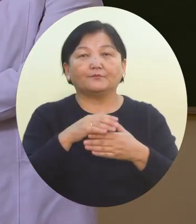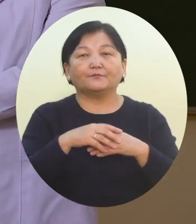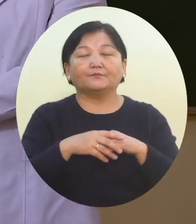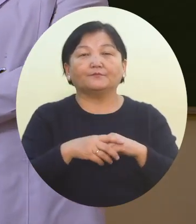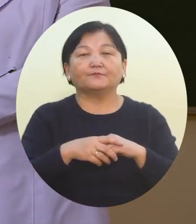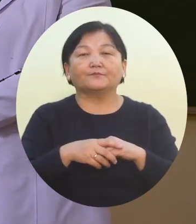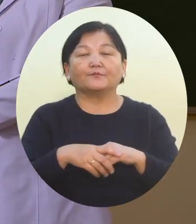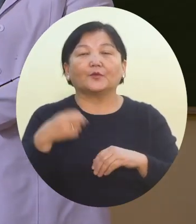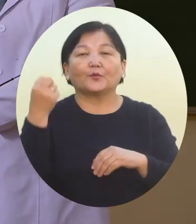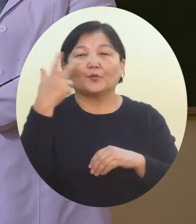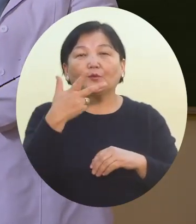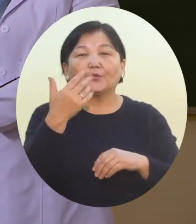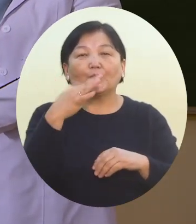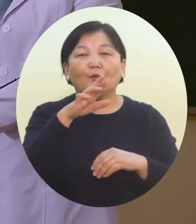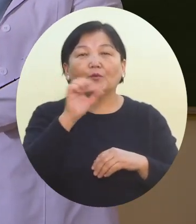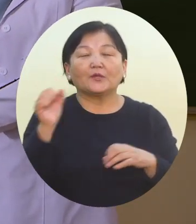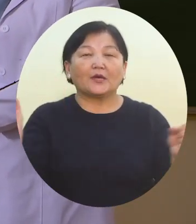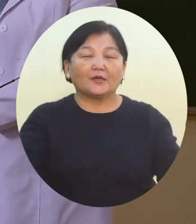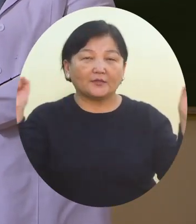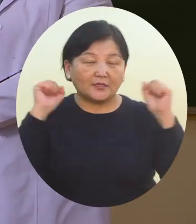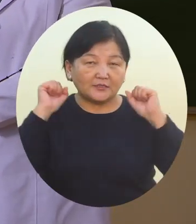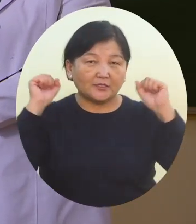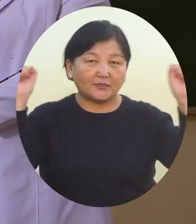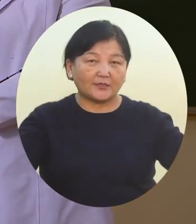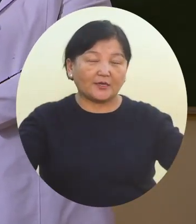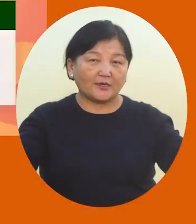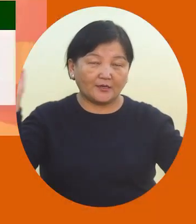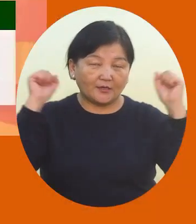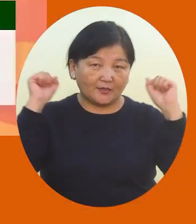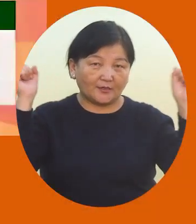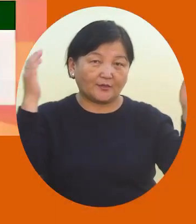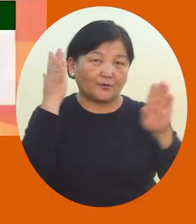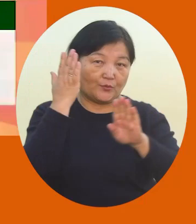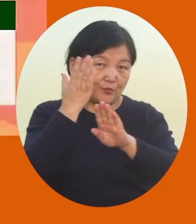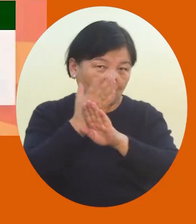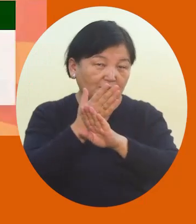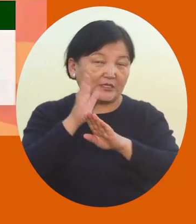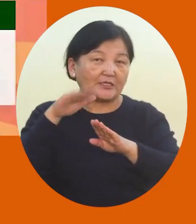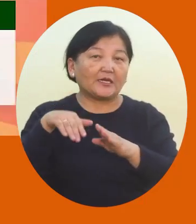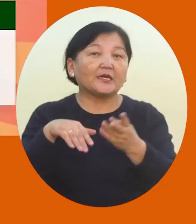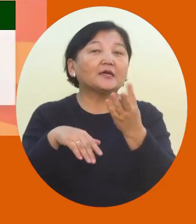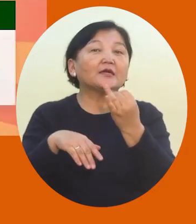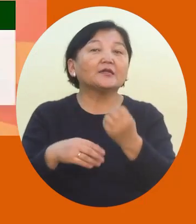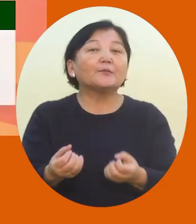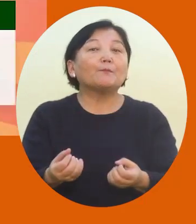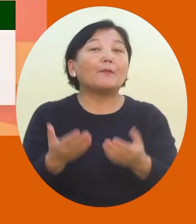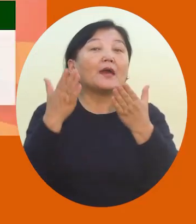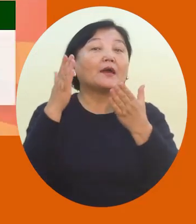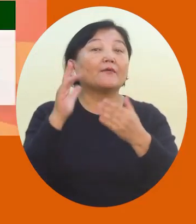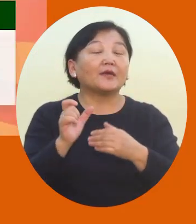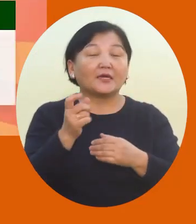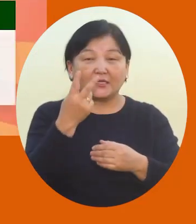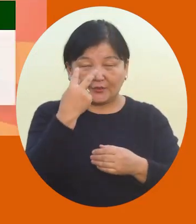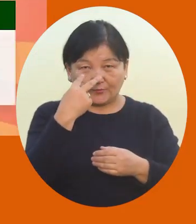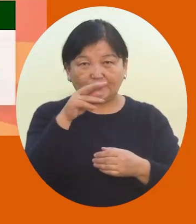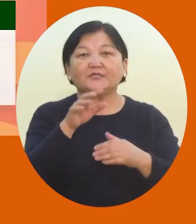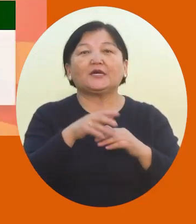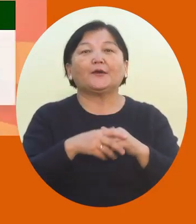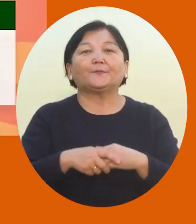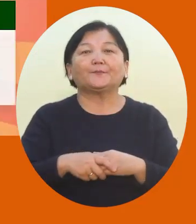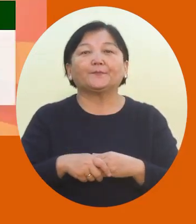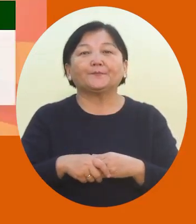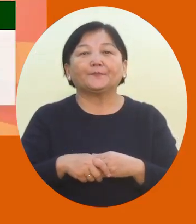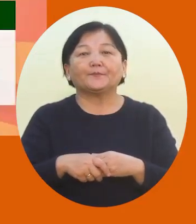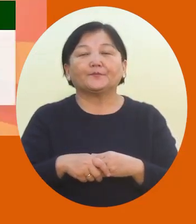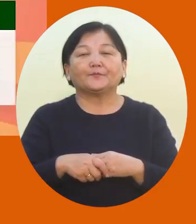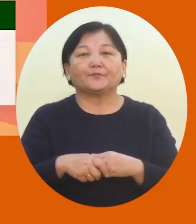За 3 дахь удаага дасглаа хийгээд суцныхаа цохилтыг хэмжиж үзье. 1 2 3